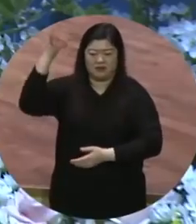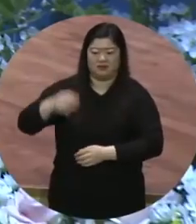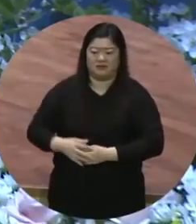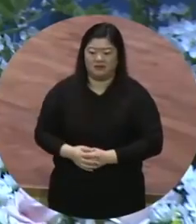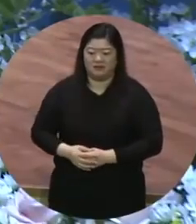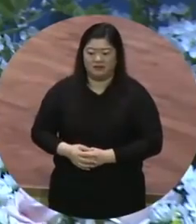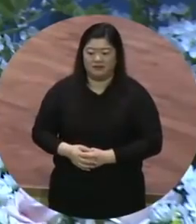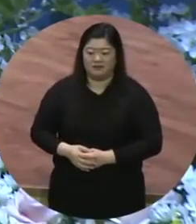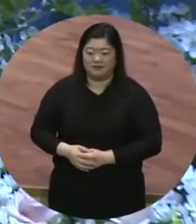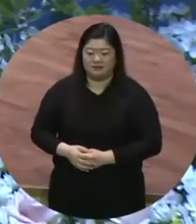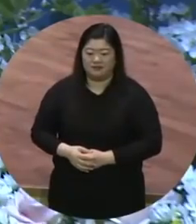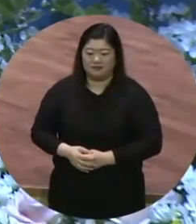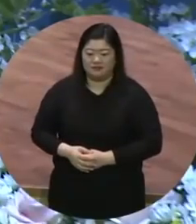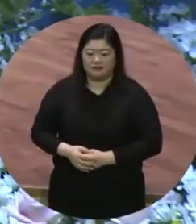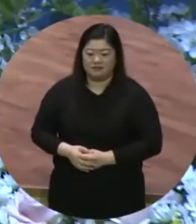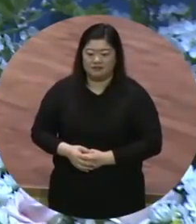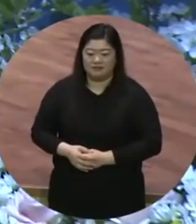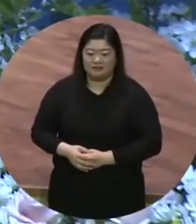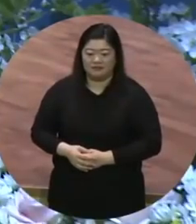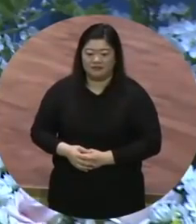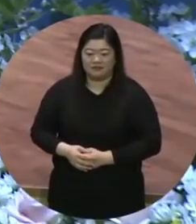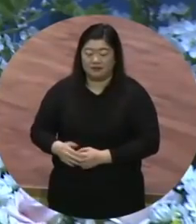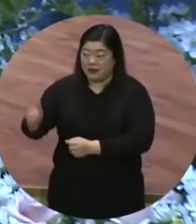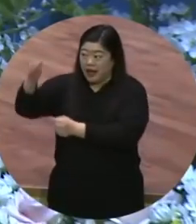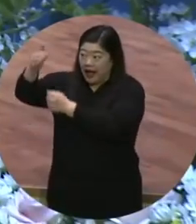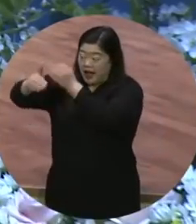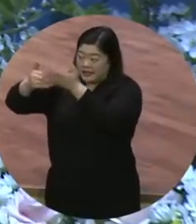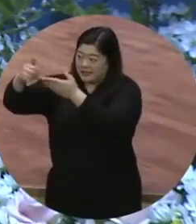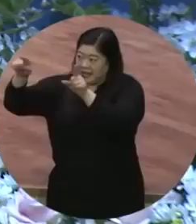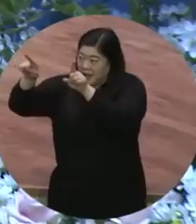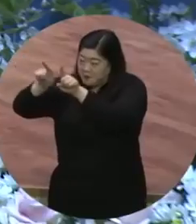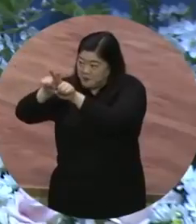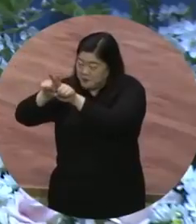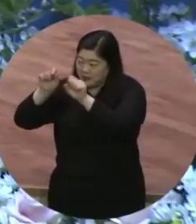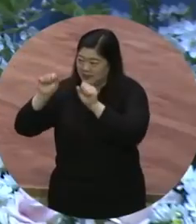하나님 앞에서요, 이 존재감을 회복한 사람은